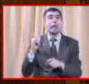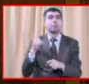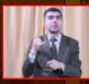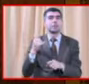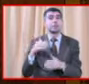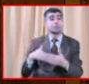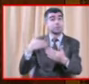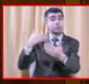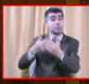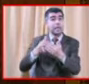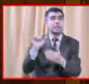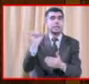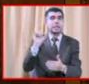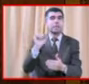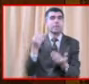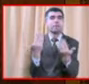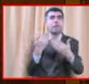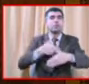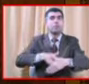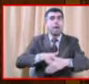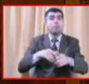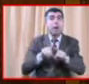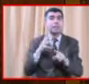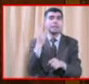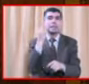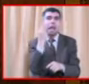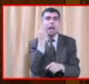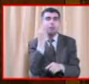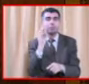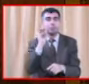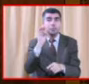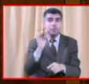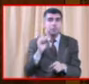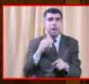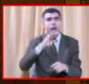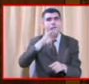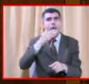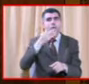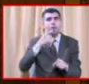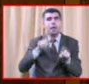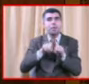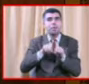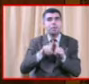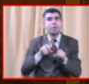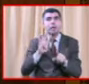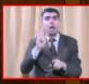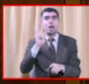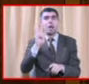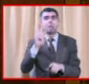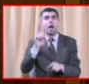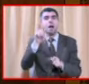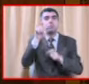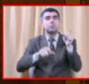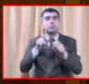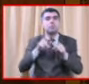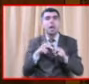من الخميس حتى السبت في العشية، يعني مدة ثلاث أيام. الحمد لله يلا كانوا 4 الحالات،